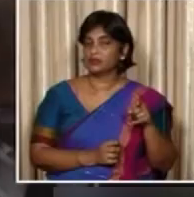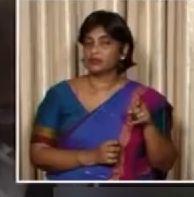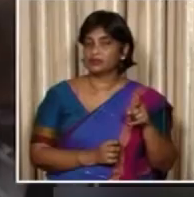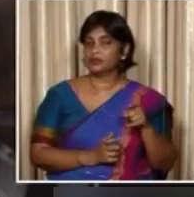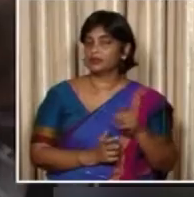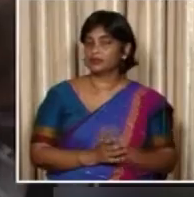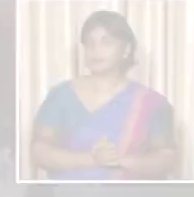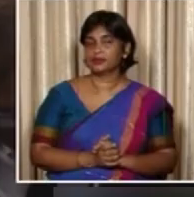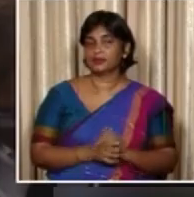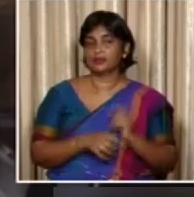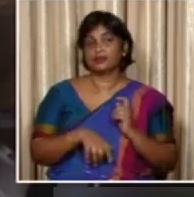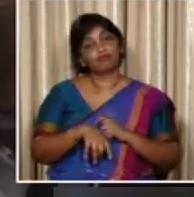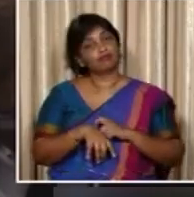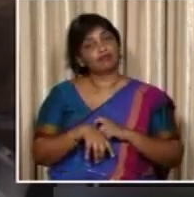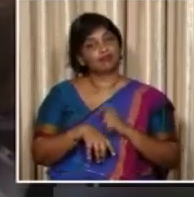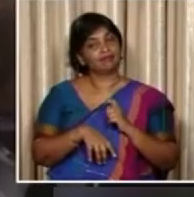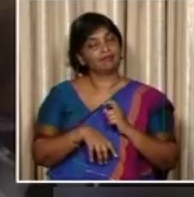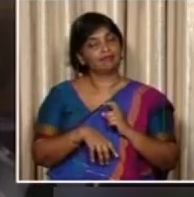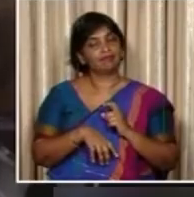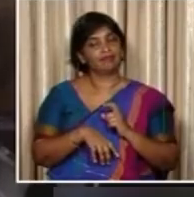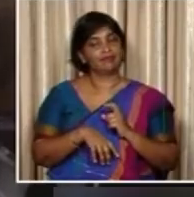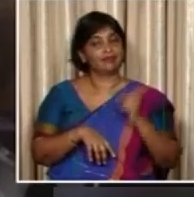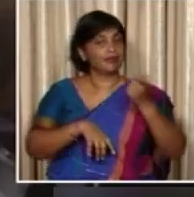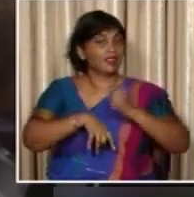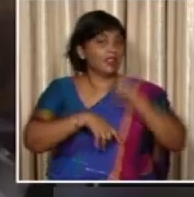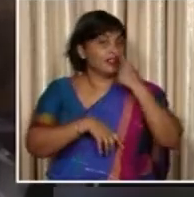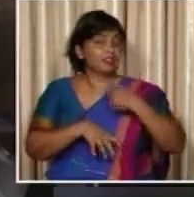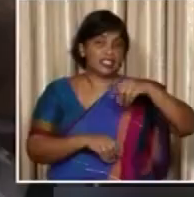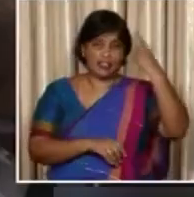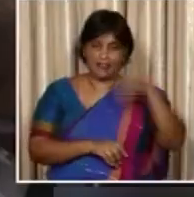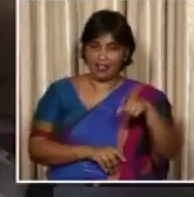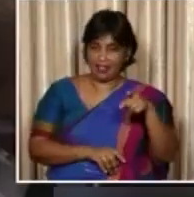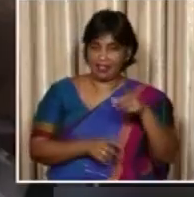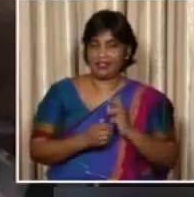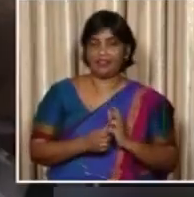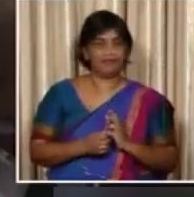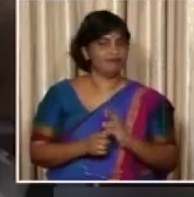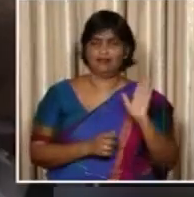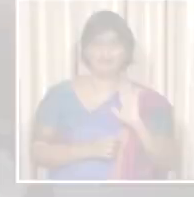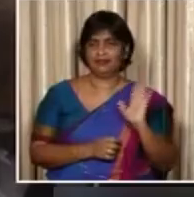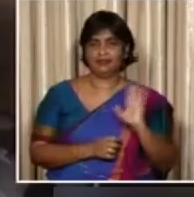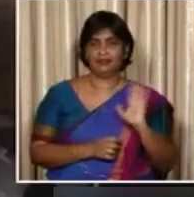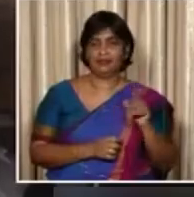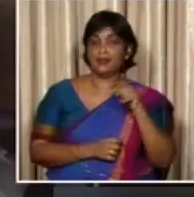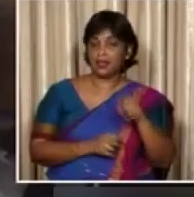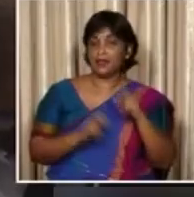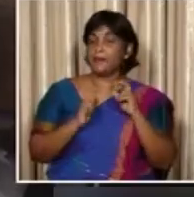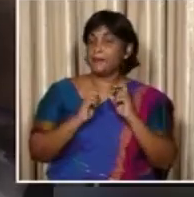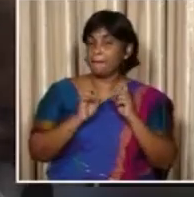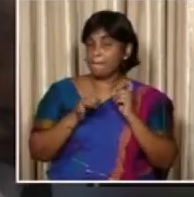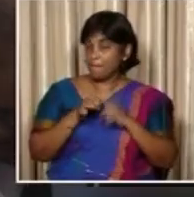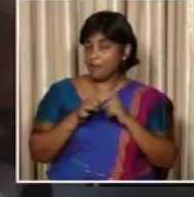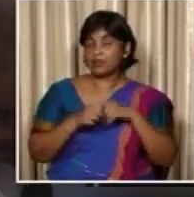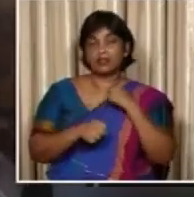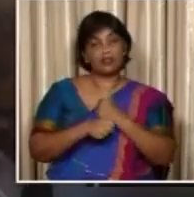පුළුවන්ද? කාලෙදී නෝ ඔබතුමාලා කාලෙ ඉල්ලන්නේ මේ ඡන්දයන් නිසානේ. එහෙම නෙමෙයි මේ ප්‍රශ්නය රාජ්‍ය සේවයේ